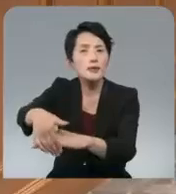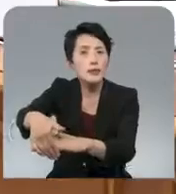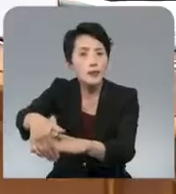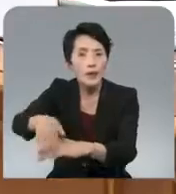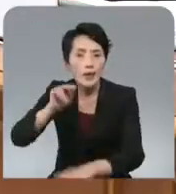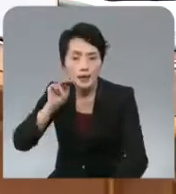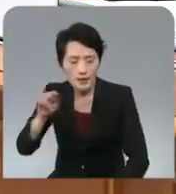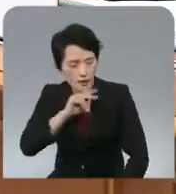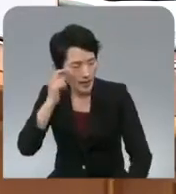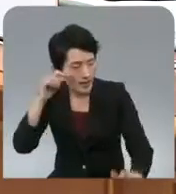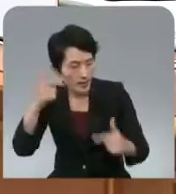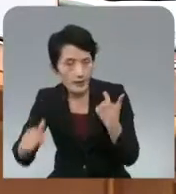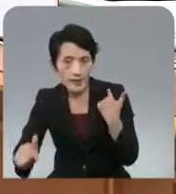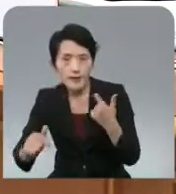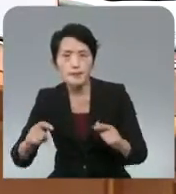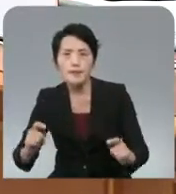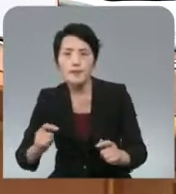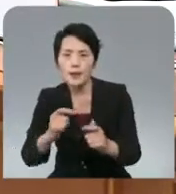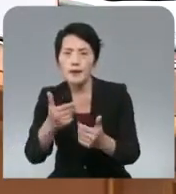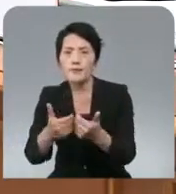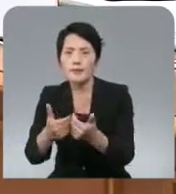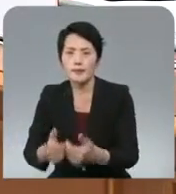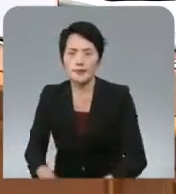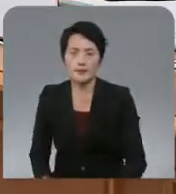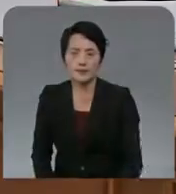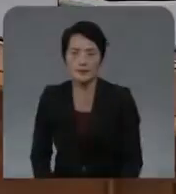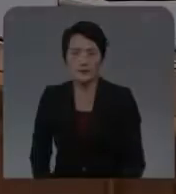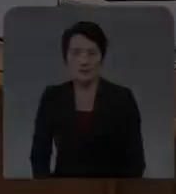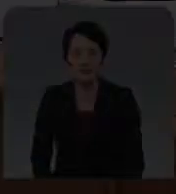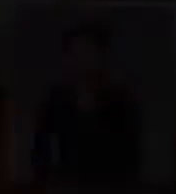intense entre les deux bords rivaux